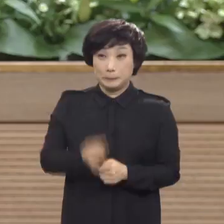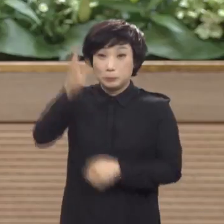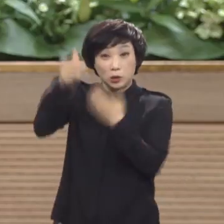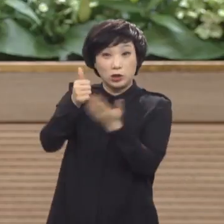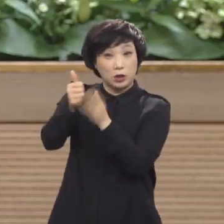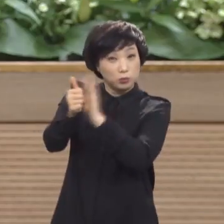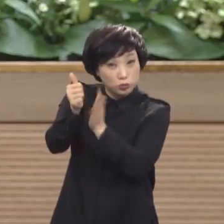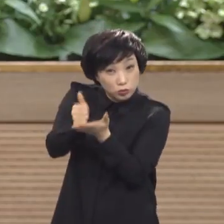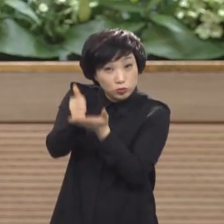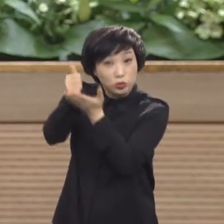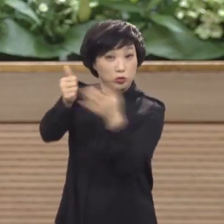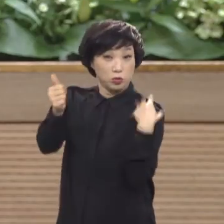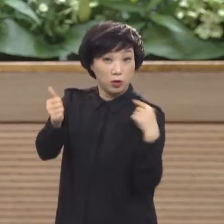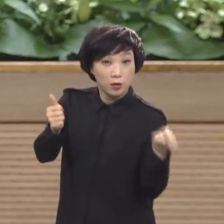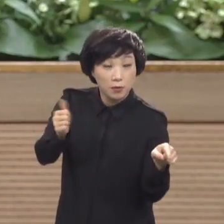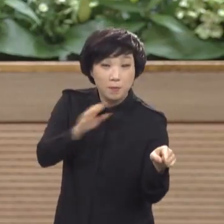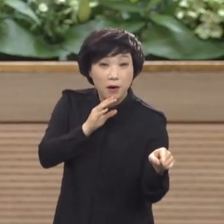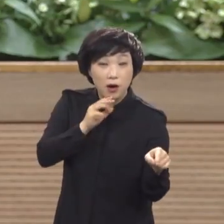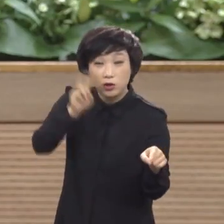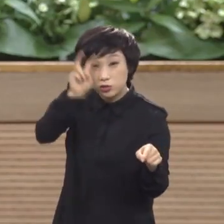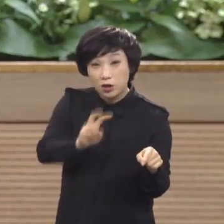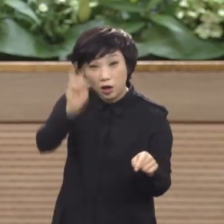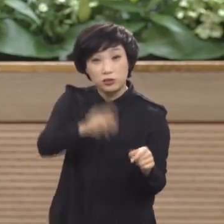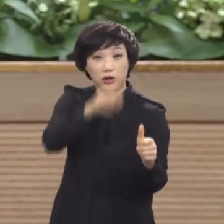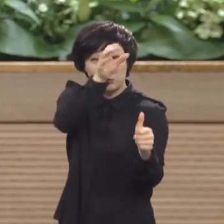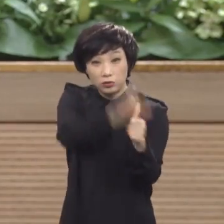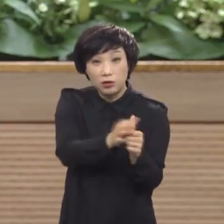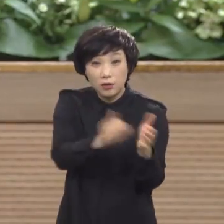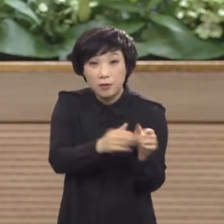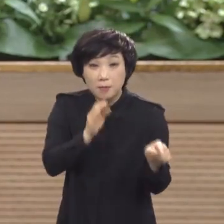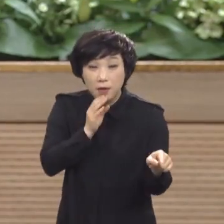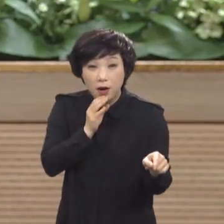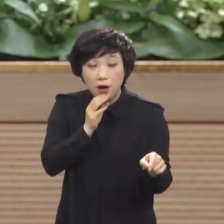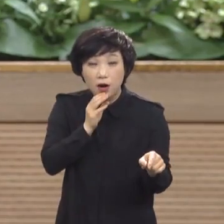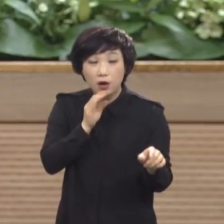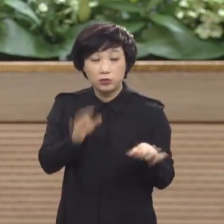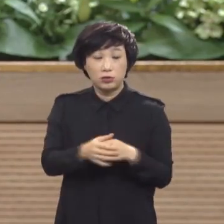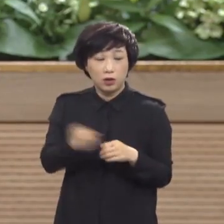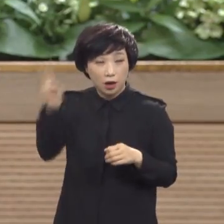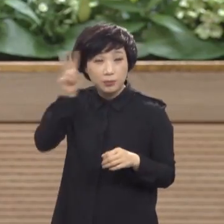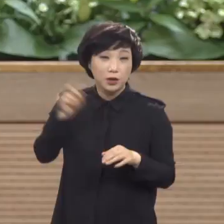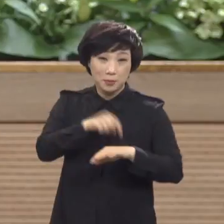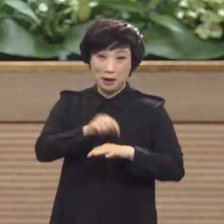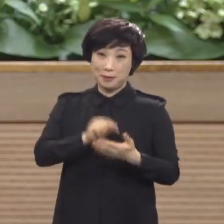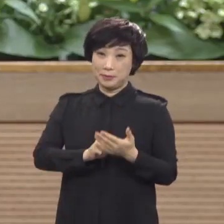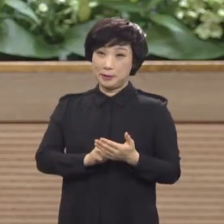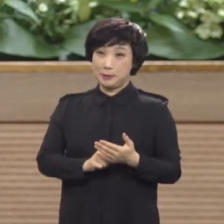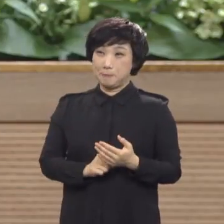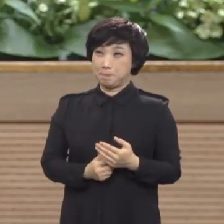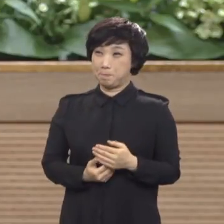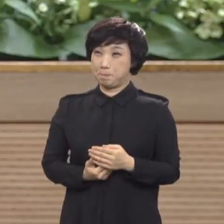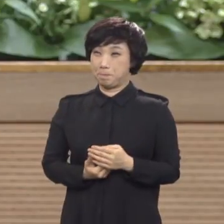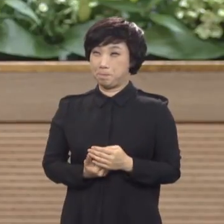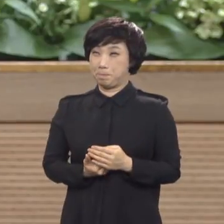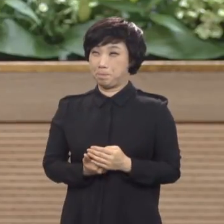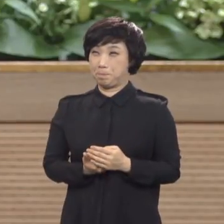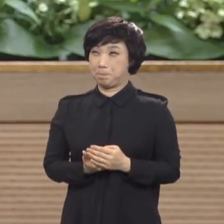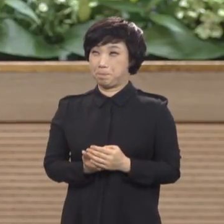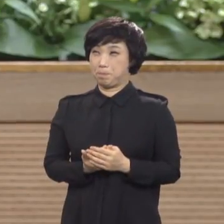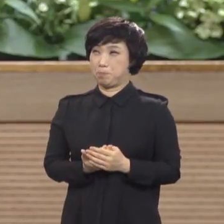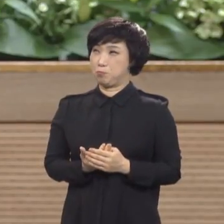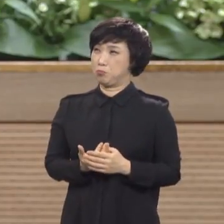하나님을 수중 들고 찬양하다가 갑자기 이 속에서 무엇이 올라오느냐?